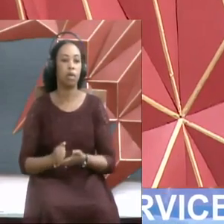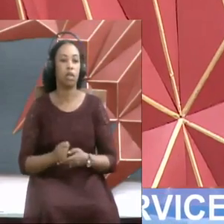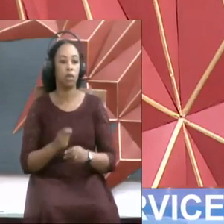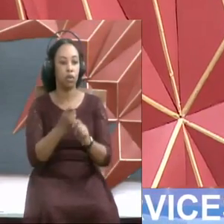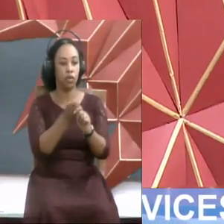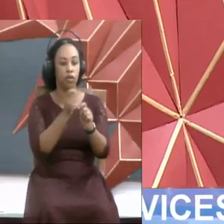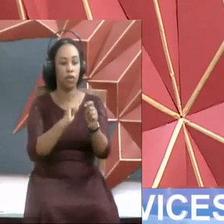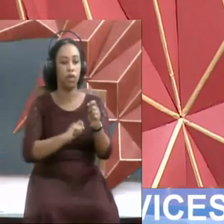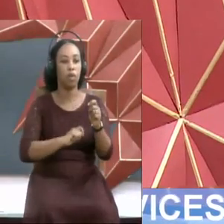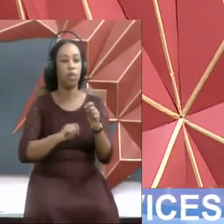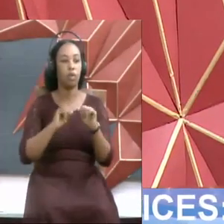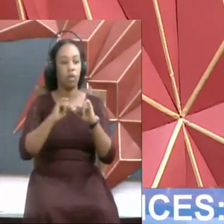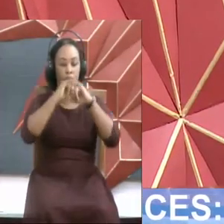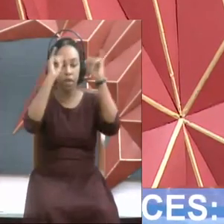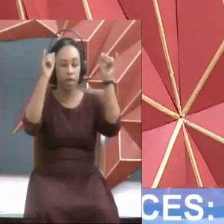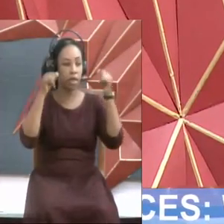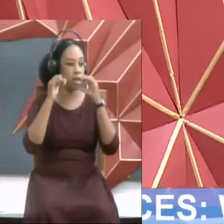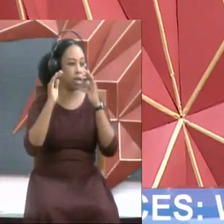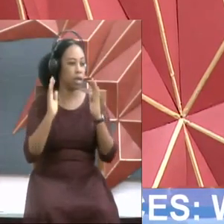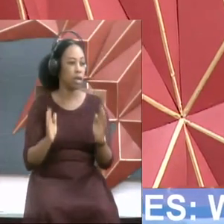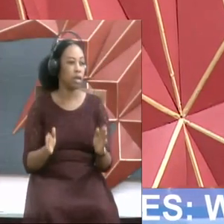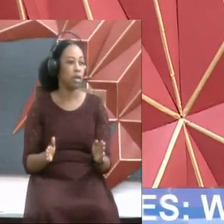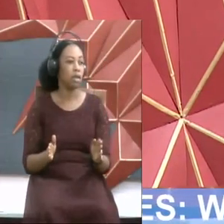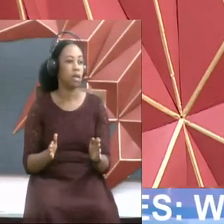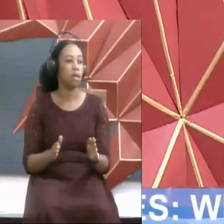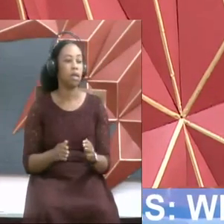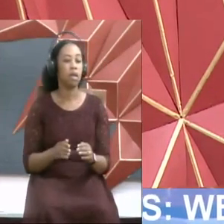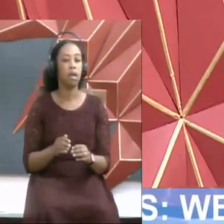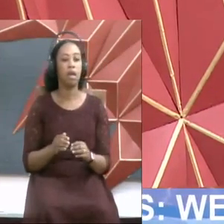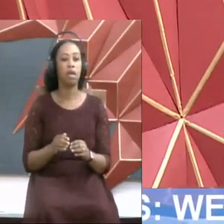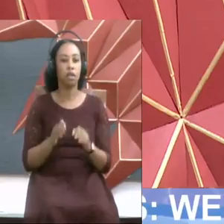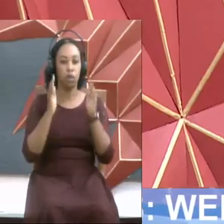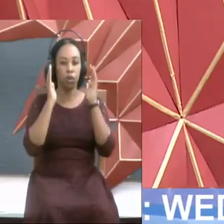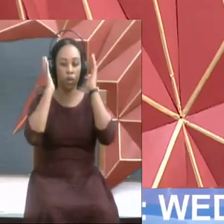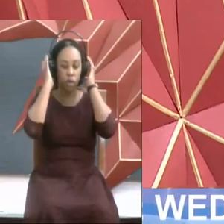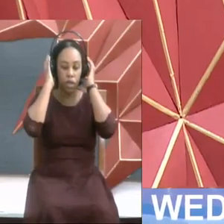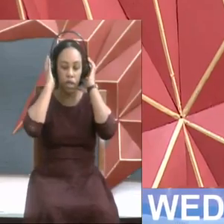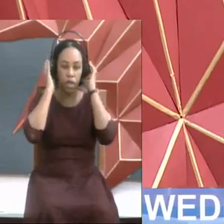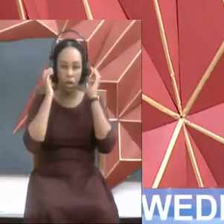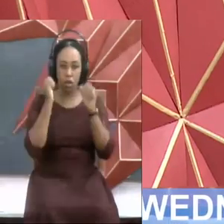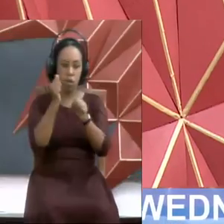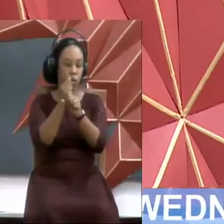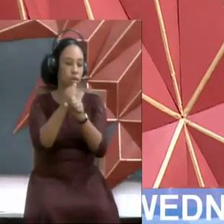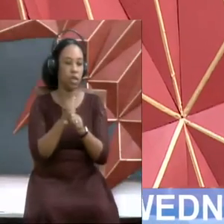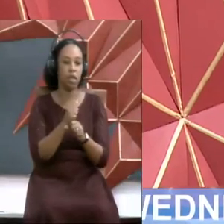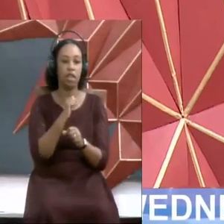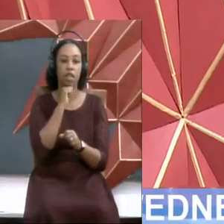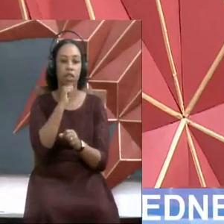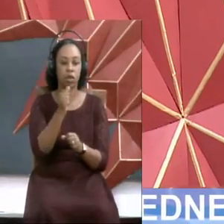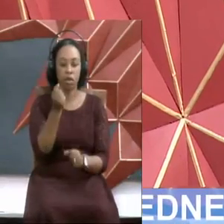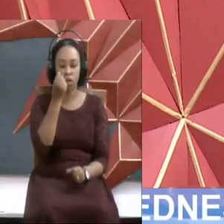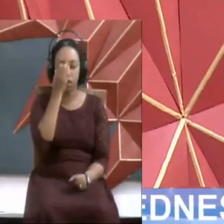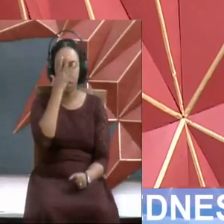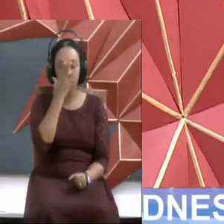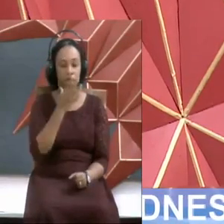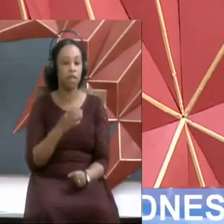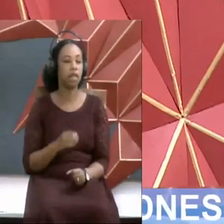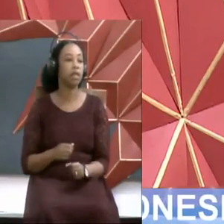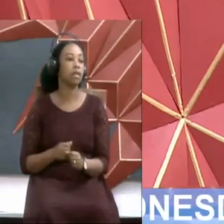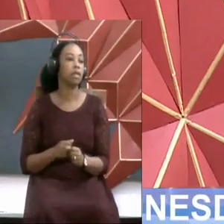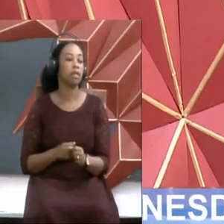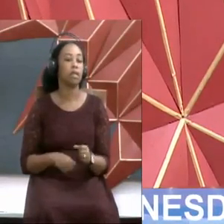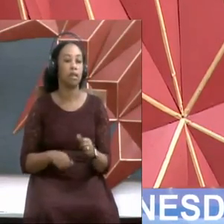parce que notre victoire vient de l'Éternel. Et celui qui te garde ne s'endormit jamais, il ne sommeille